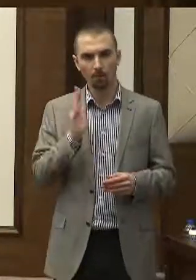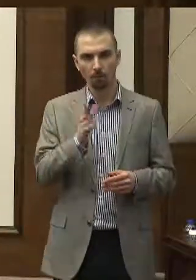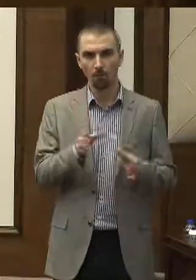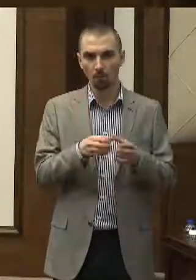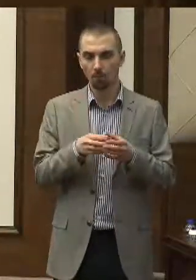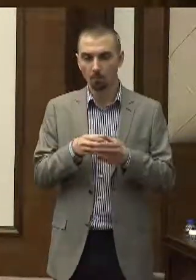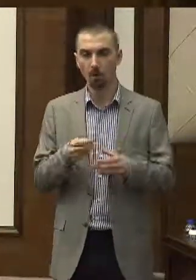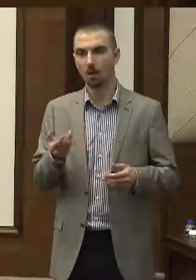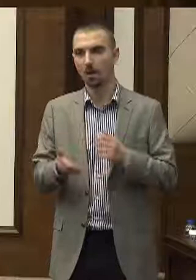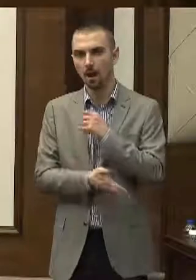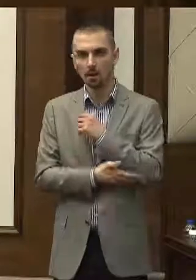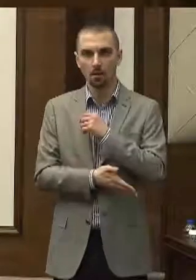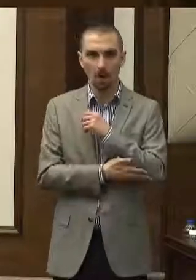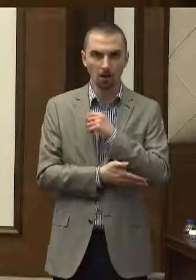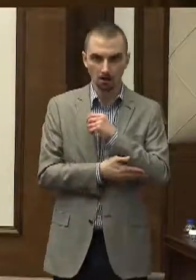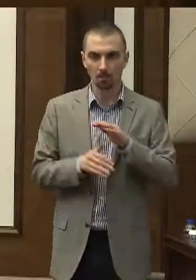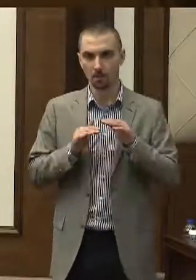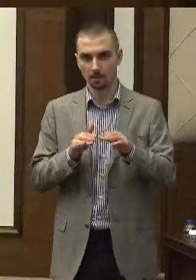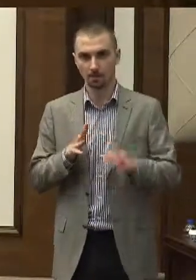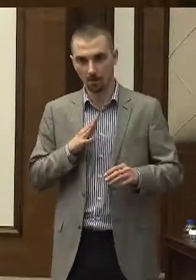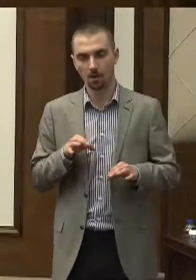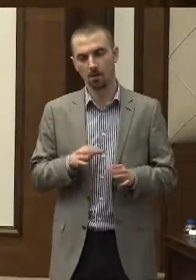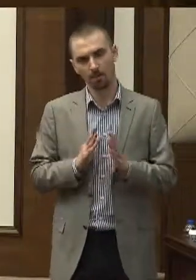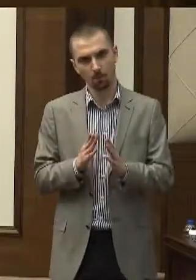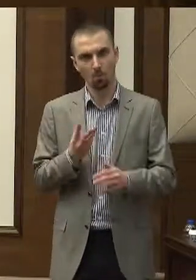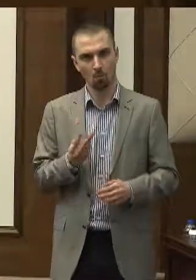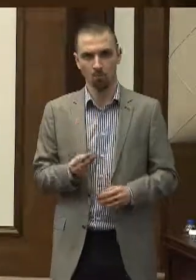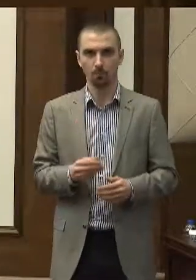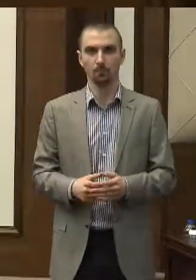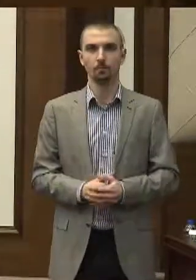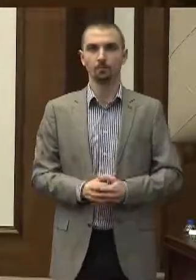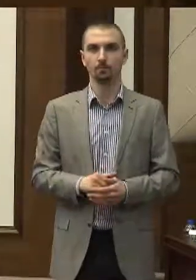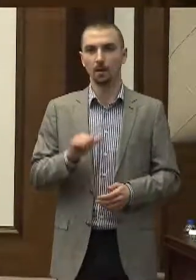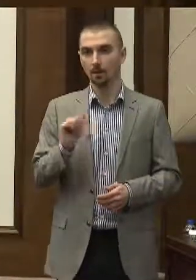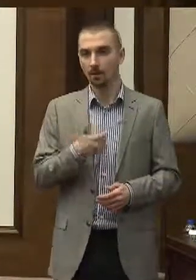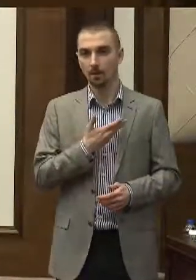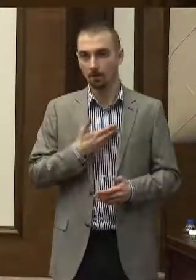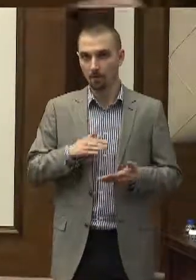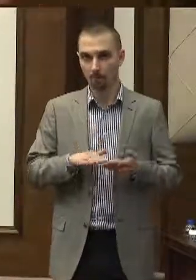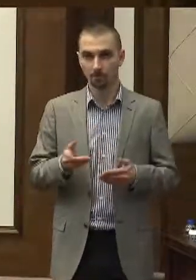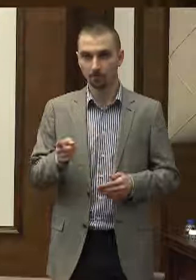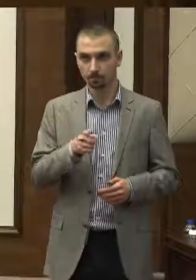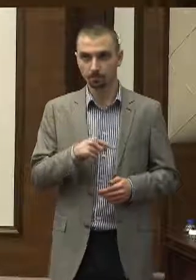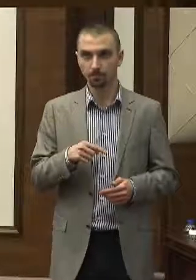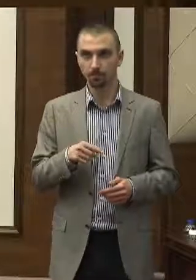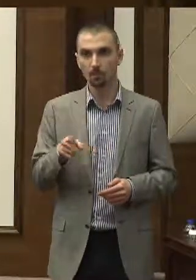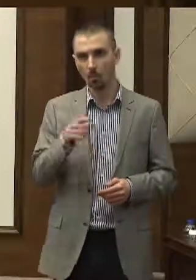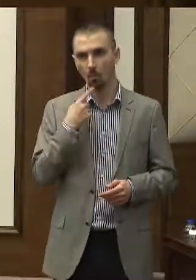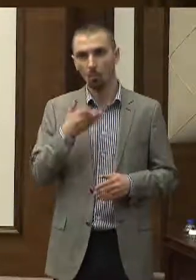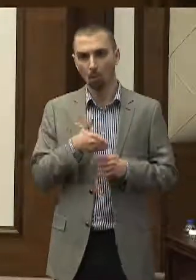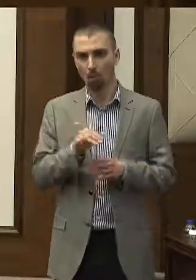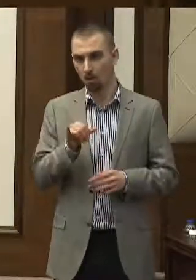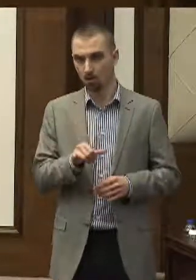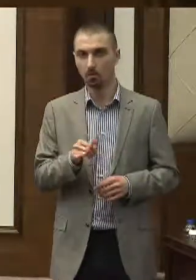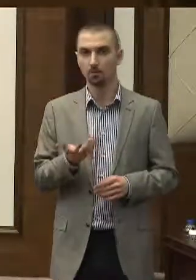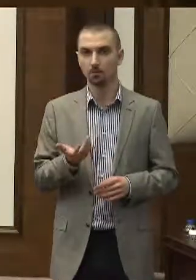aynı yardımda bulunmuştur, bulunmaya devam ediyor. Değerli arkadaşlar, biz şimdi esasında siz haklısınız.